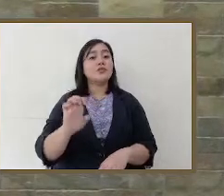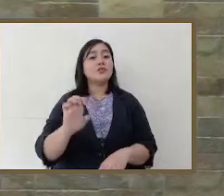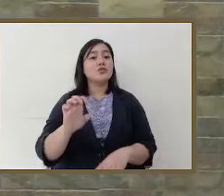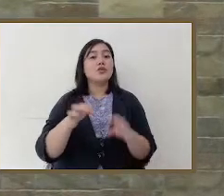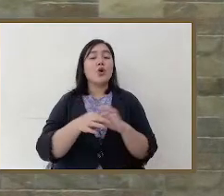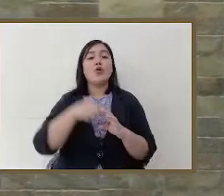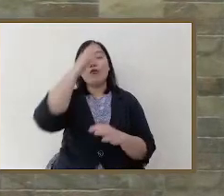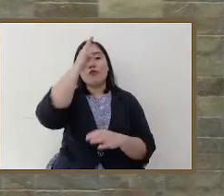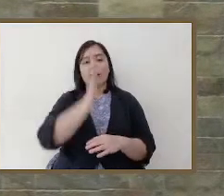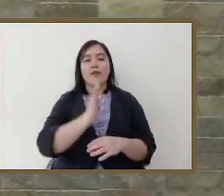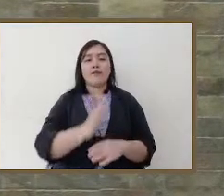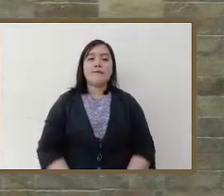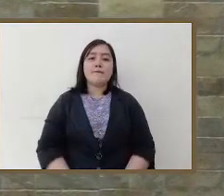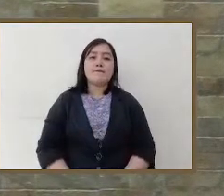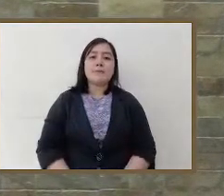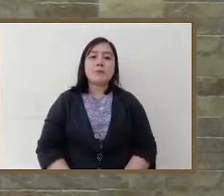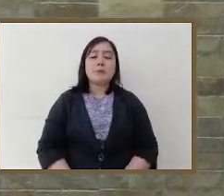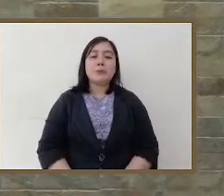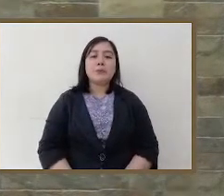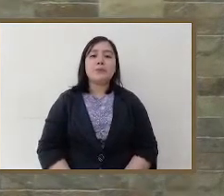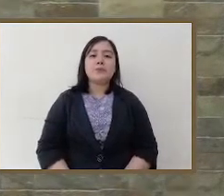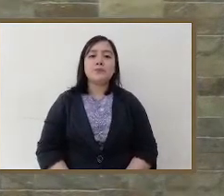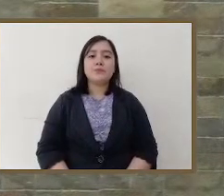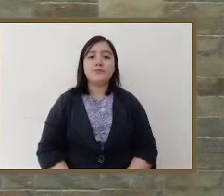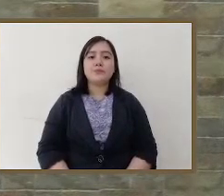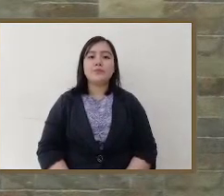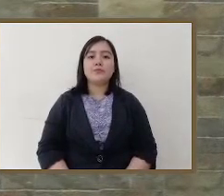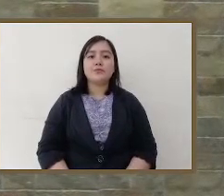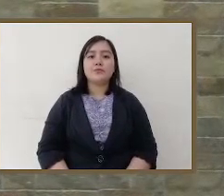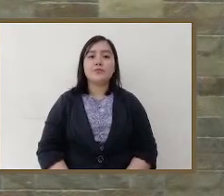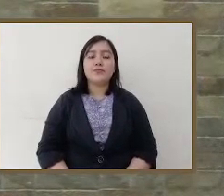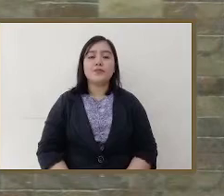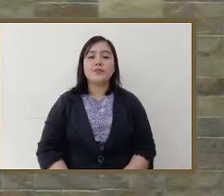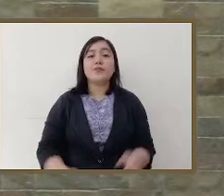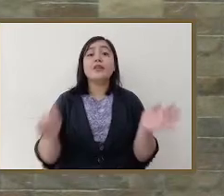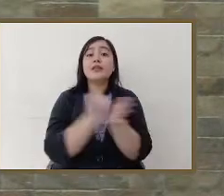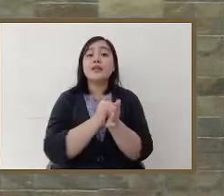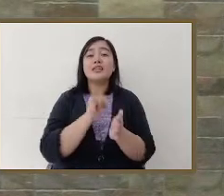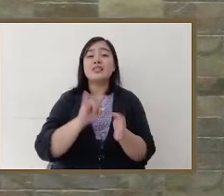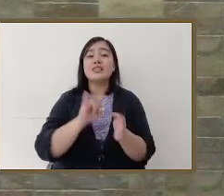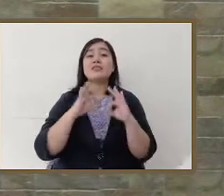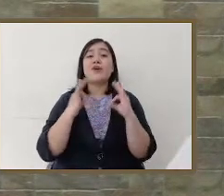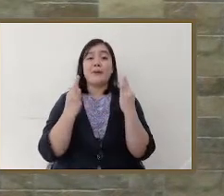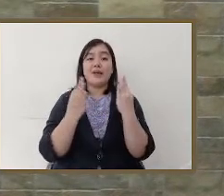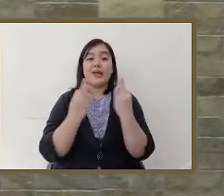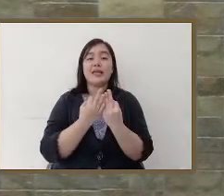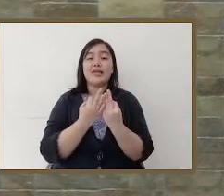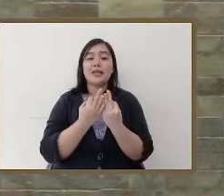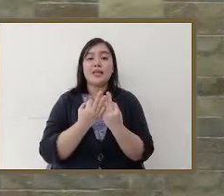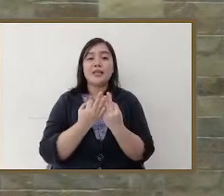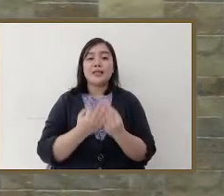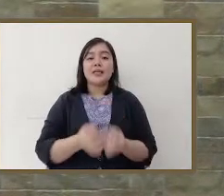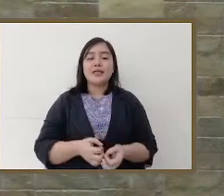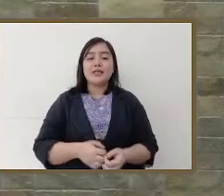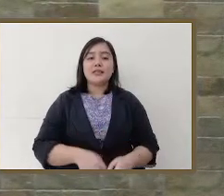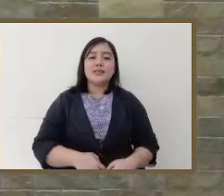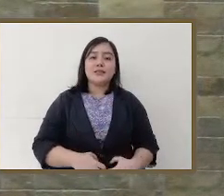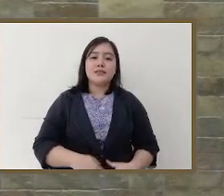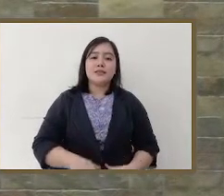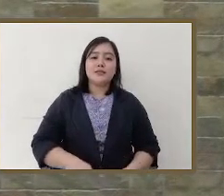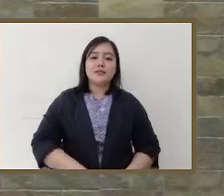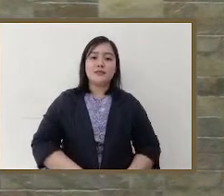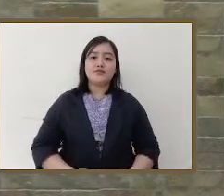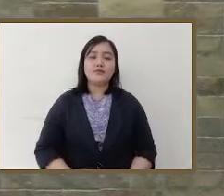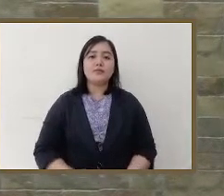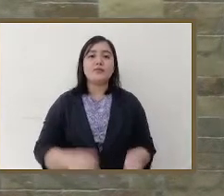Individuals with the image of God. So imagine, yan po ang tahanan kapatid, yan po ang pamilya kapatid. Now, kaya nga po,